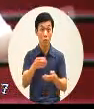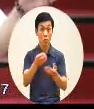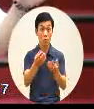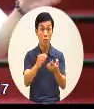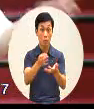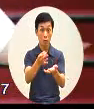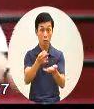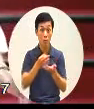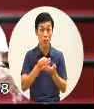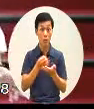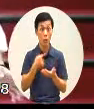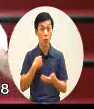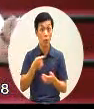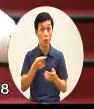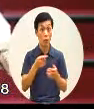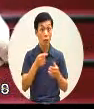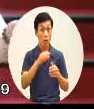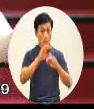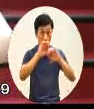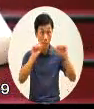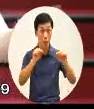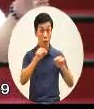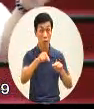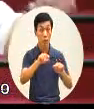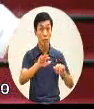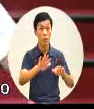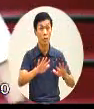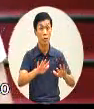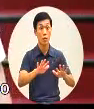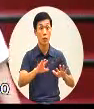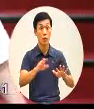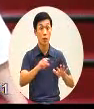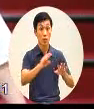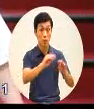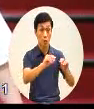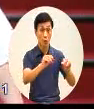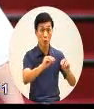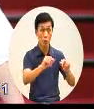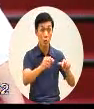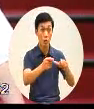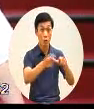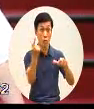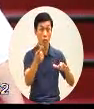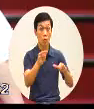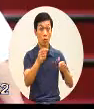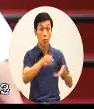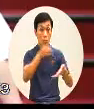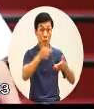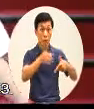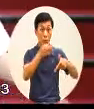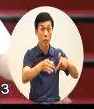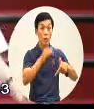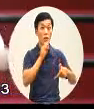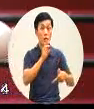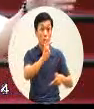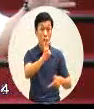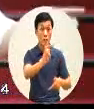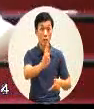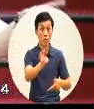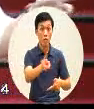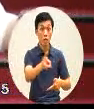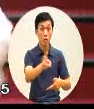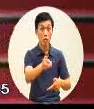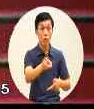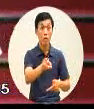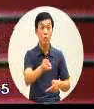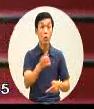了解起来，迄块土地有可能目前啦吼，它是30万，公告现在30万，30万你也乘